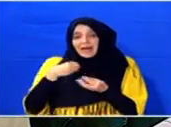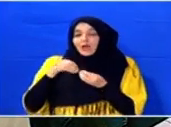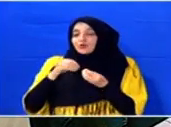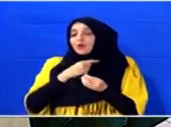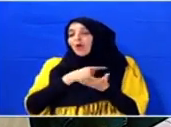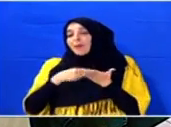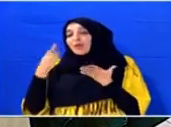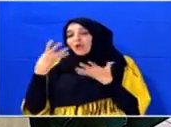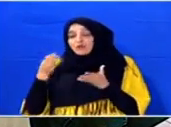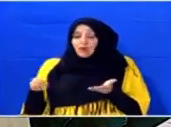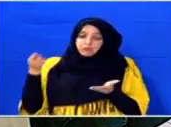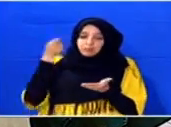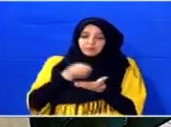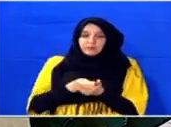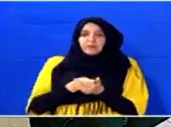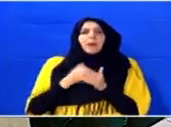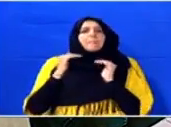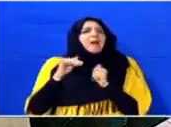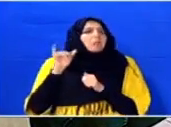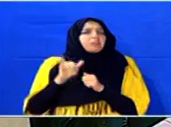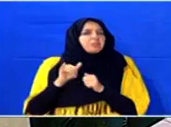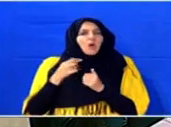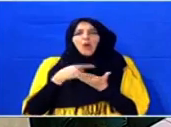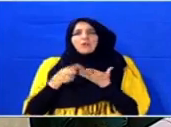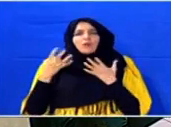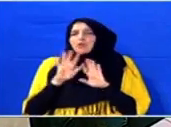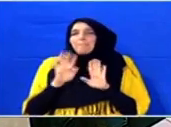يدخل هذا المبلغ ولو كان بسيطه